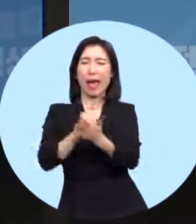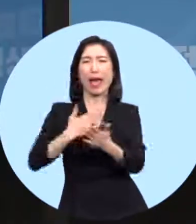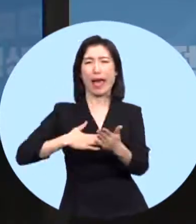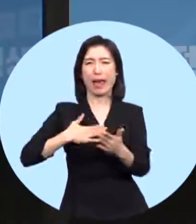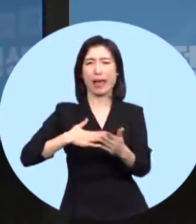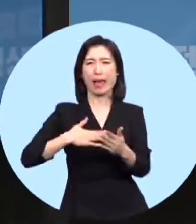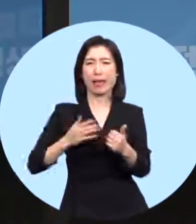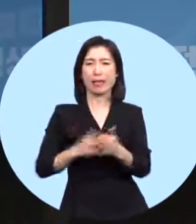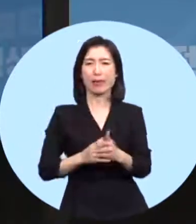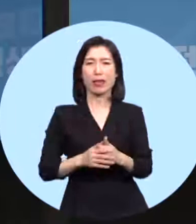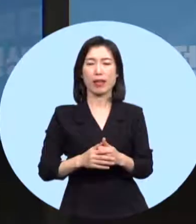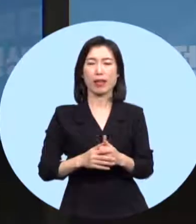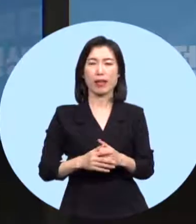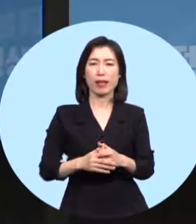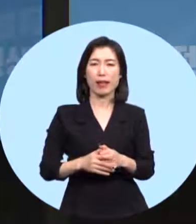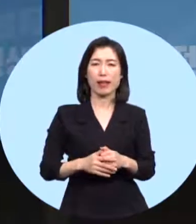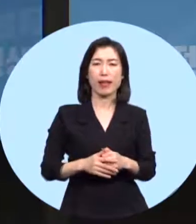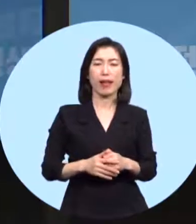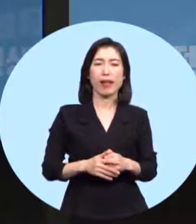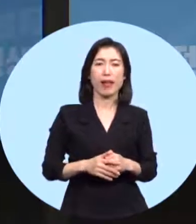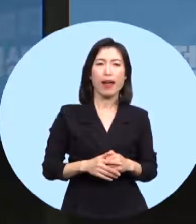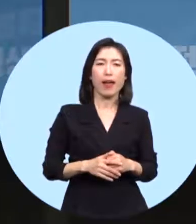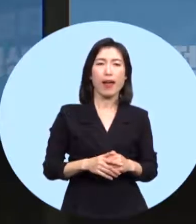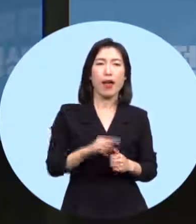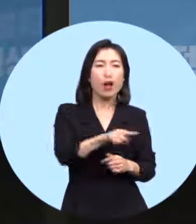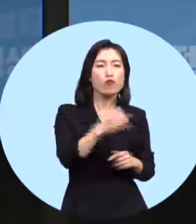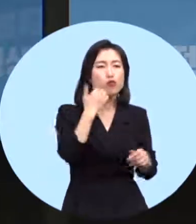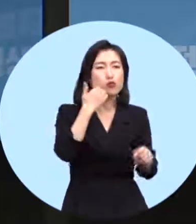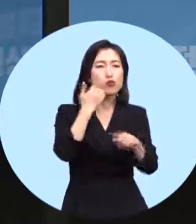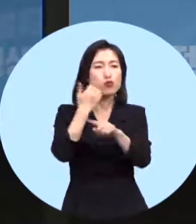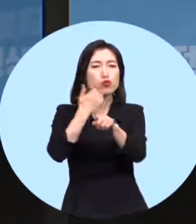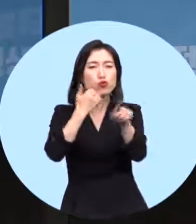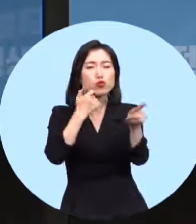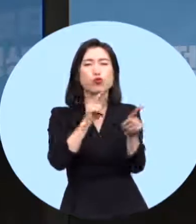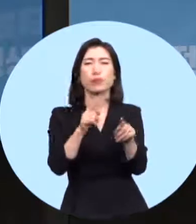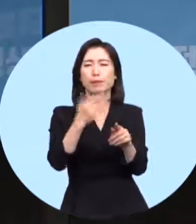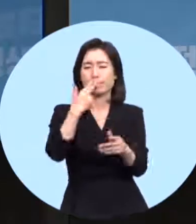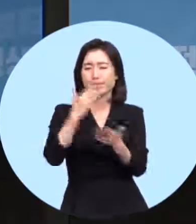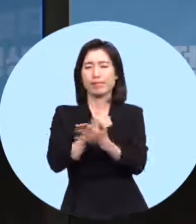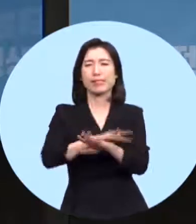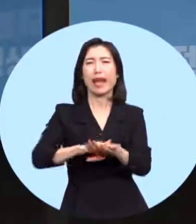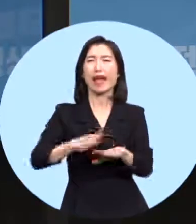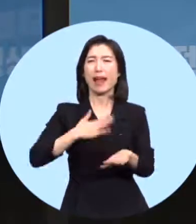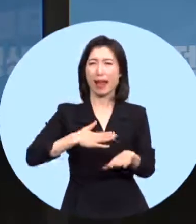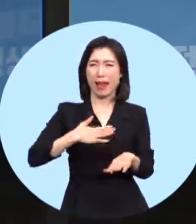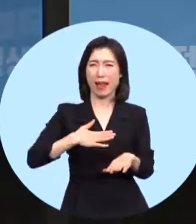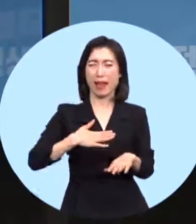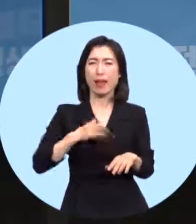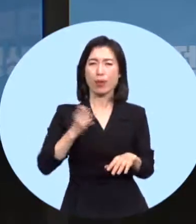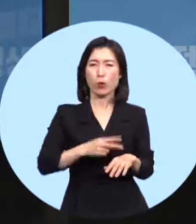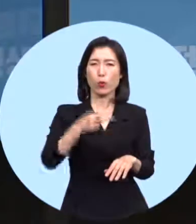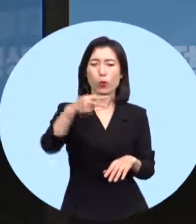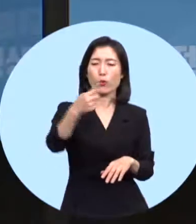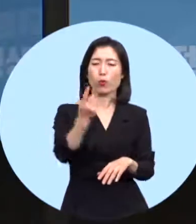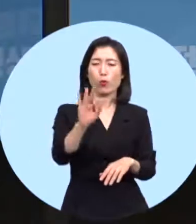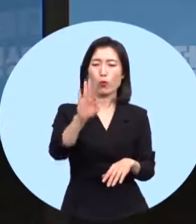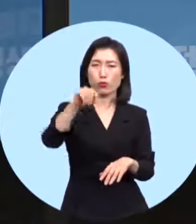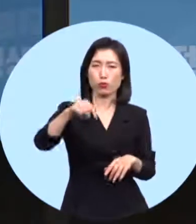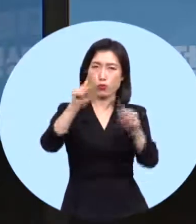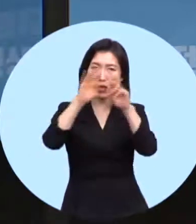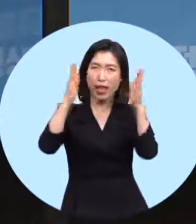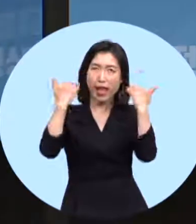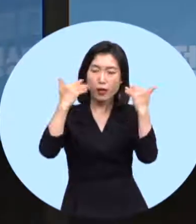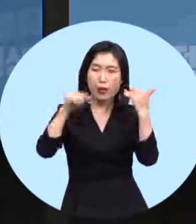즉 얼굴이 나타나는 것이 아니라 누가 어떤 사람인지를 파악을 할 수 있었고 또 거기에는 또 하나가 있는데